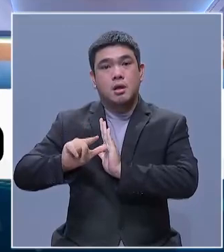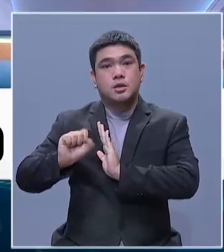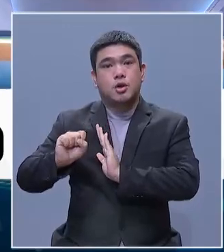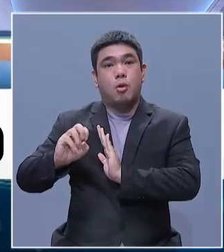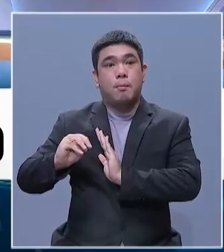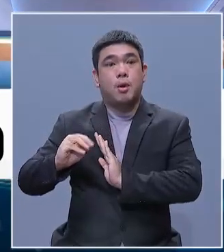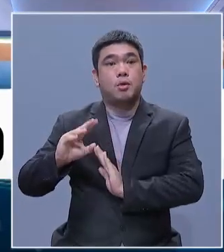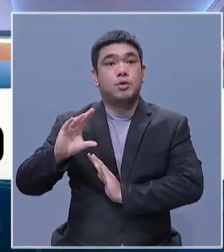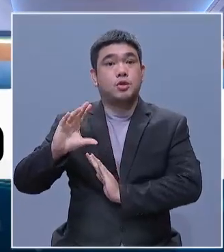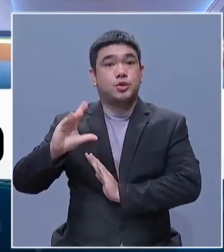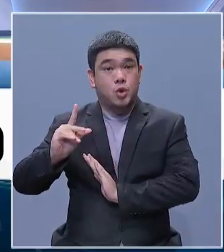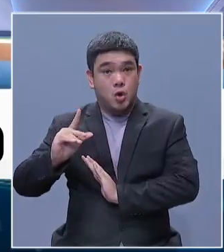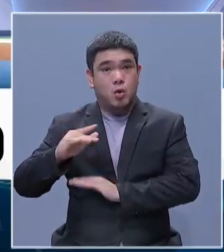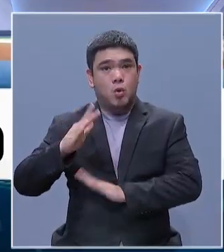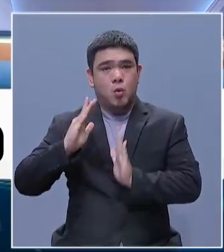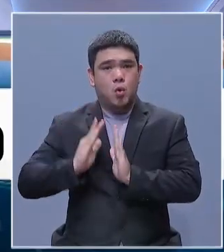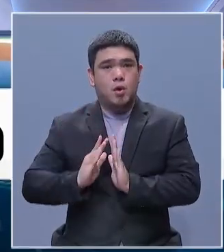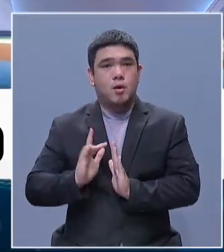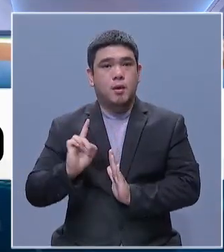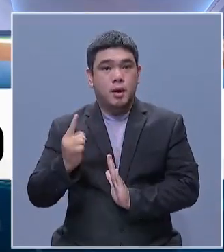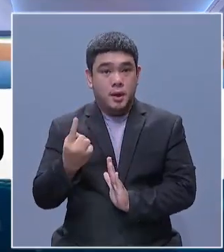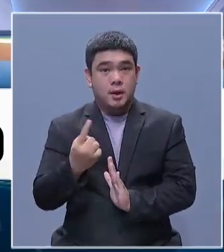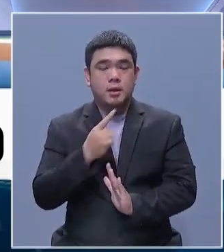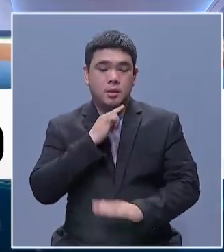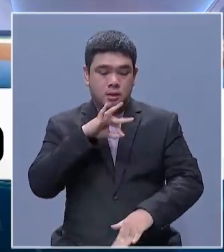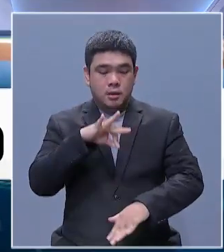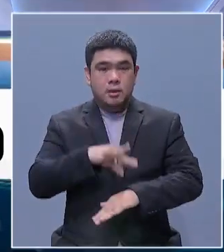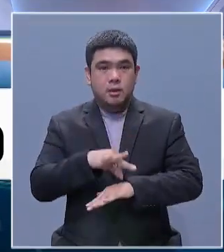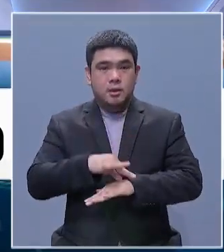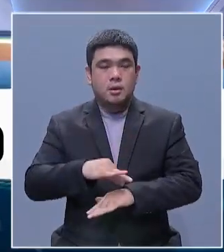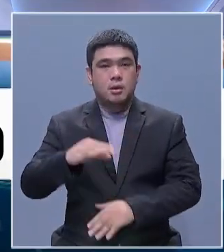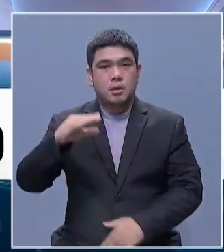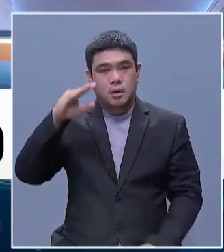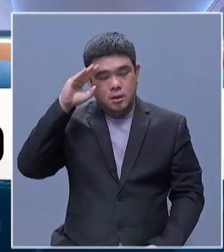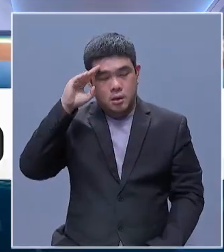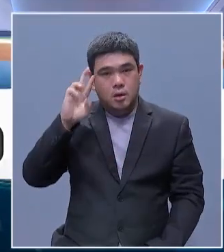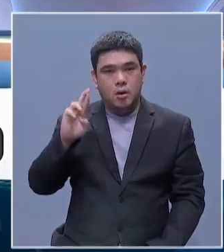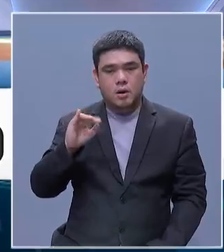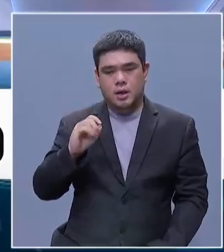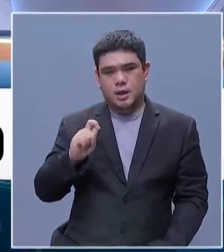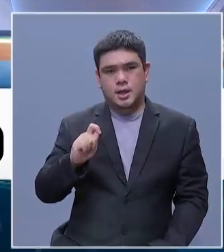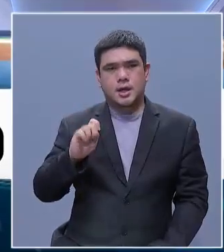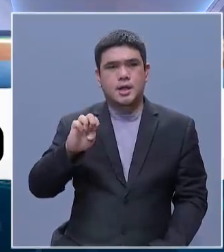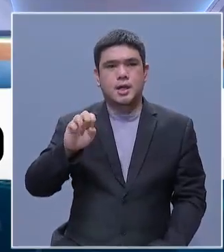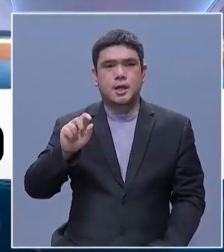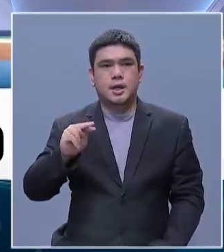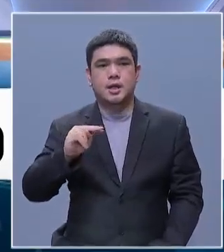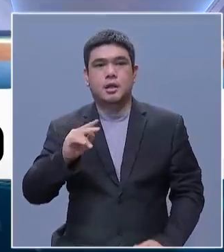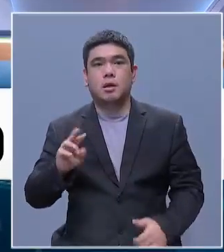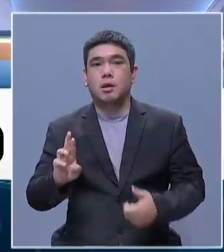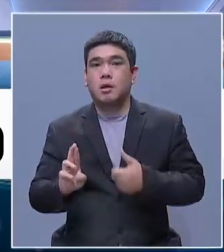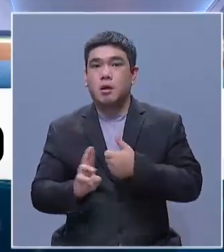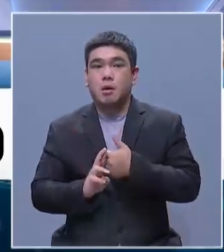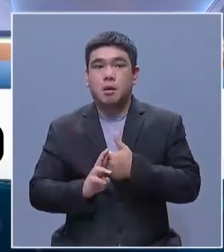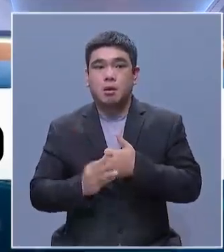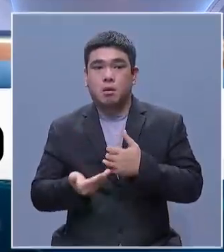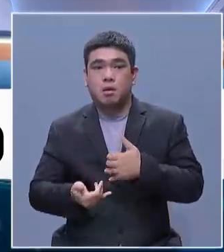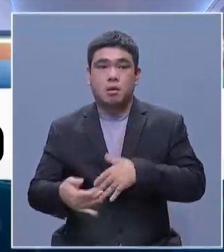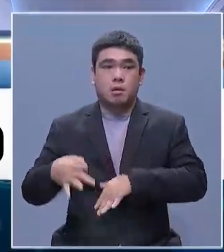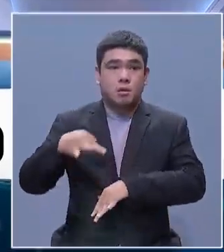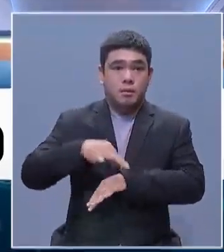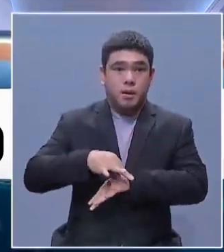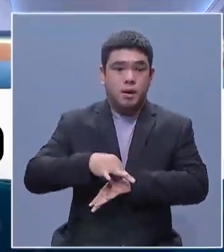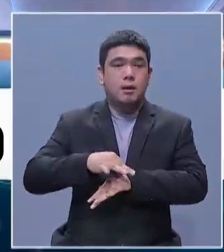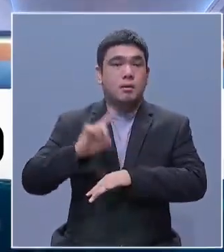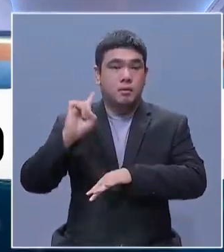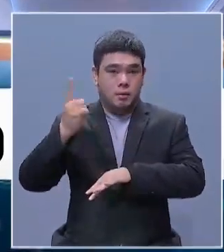คนใหม่ซึ่งคาดหมายกันว่าอาจจะเป็นพลตำรวจเอกรอยอิงคไพโรจน์นะคะรองผบตร.ขึ้นมานั่งในตำแหน่ง